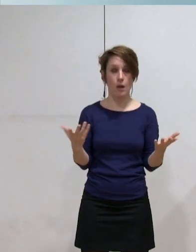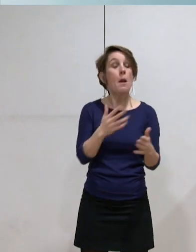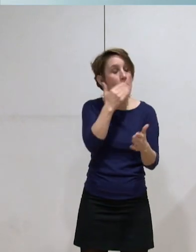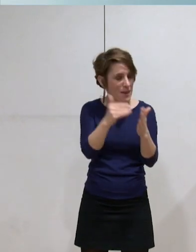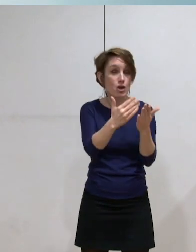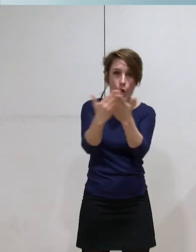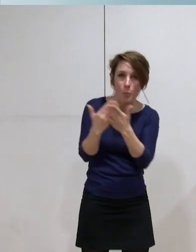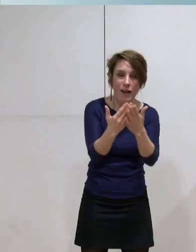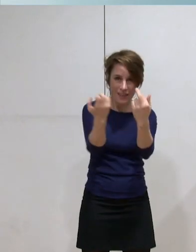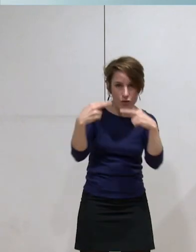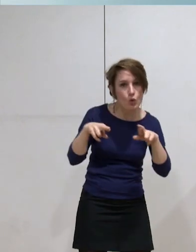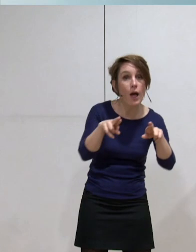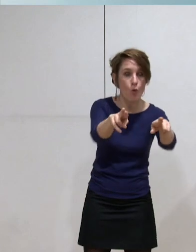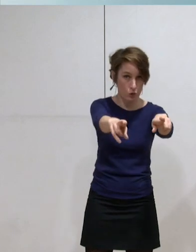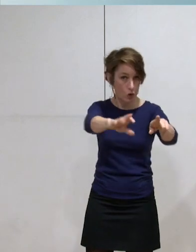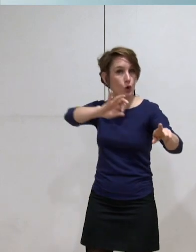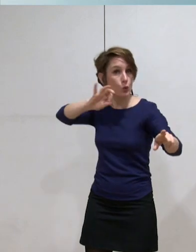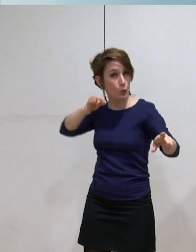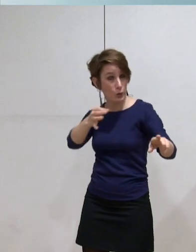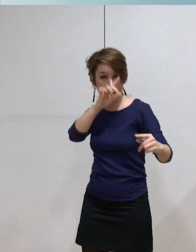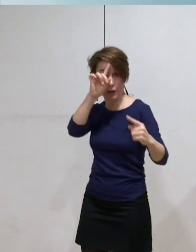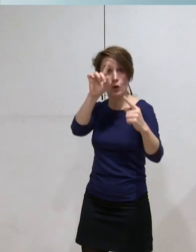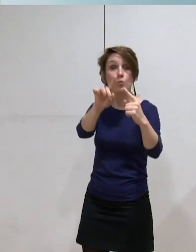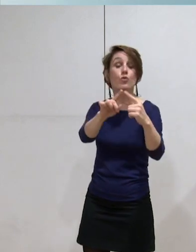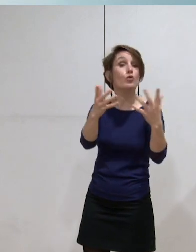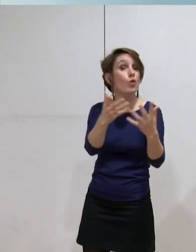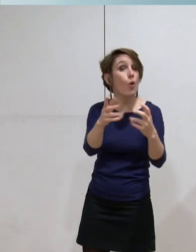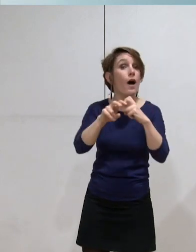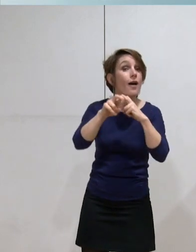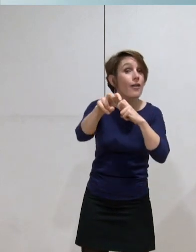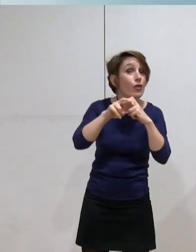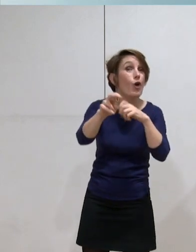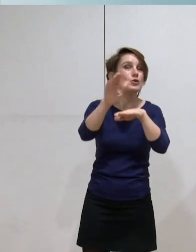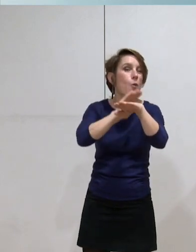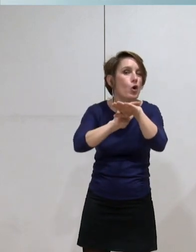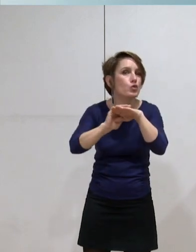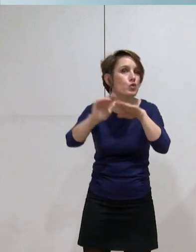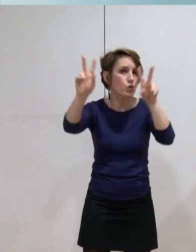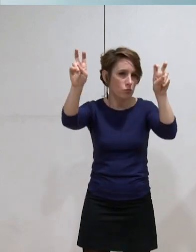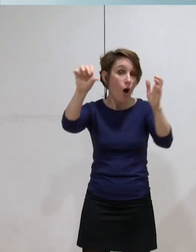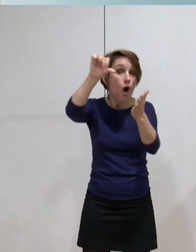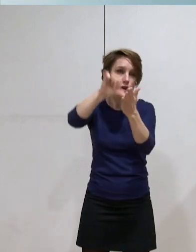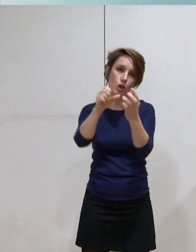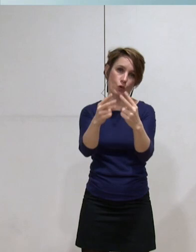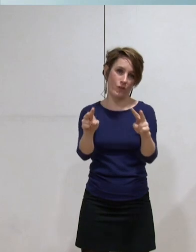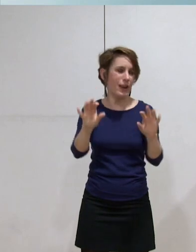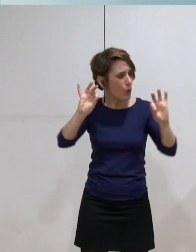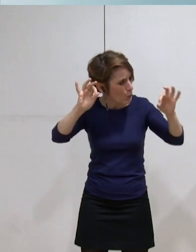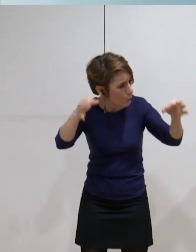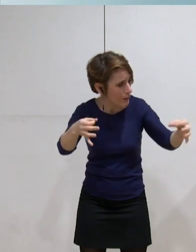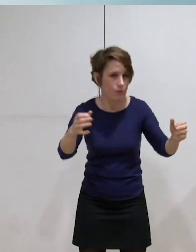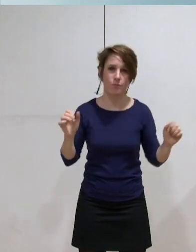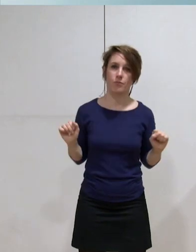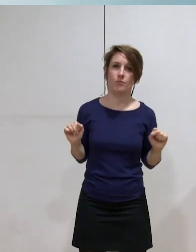oui au profit des modes doux dans le centre de la ville